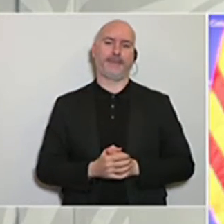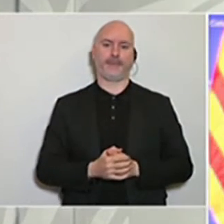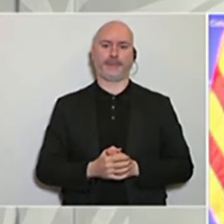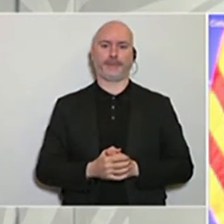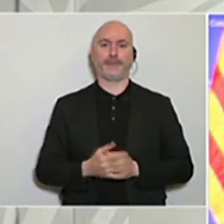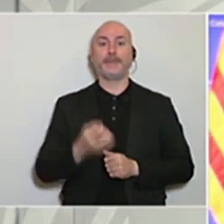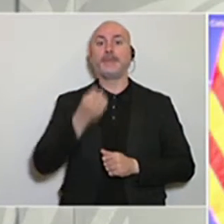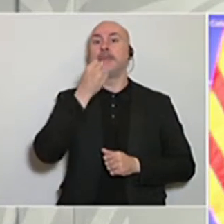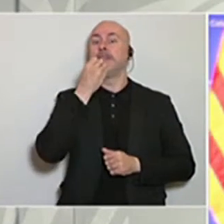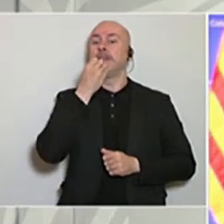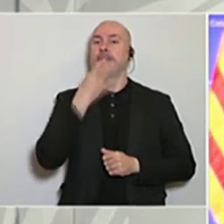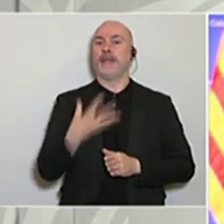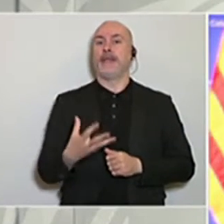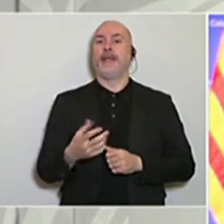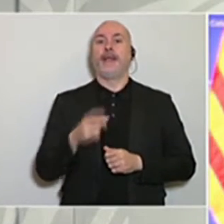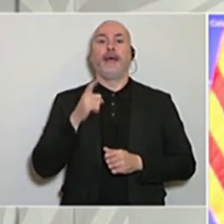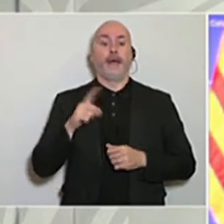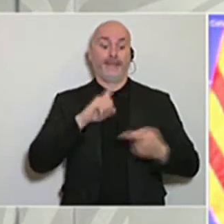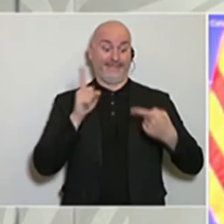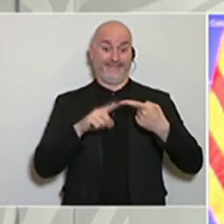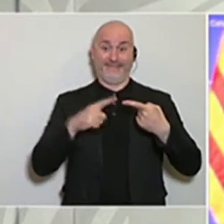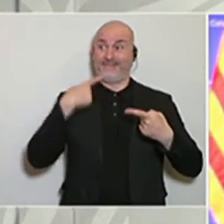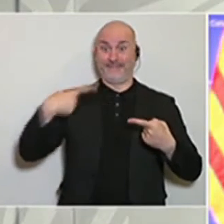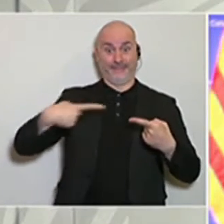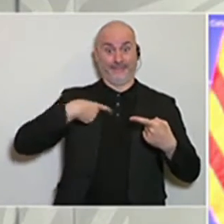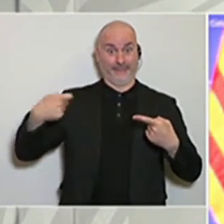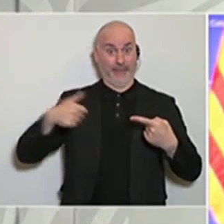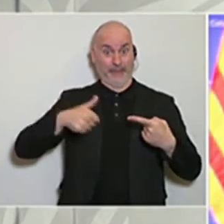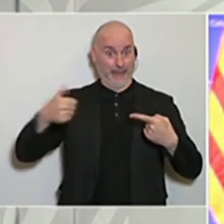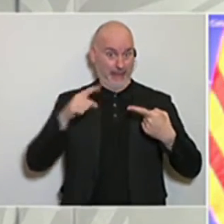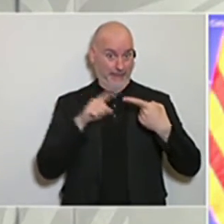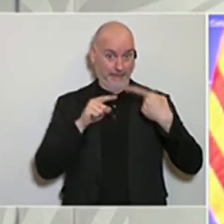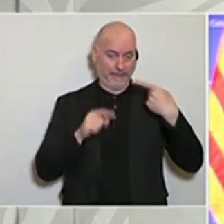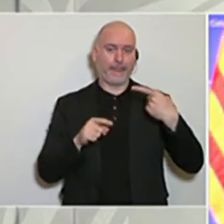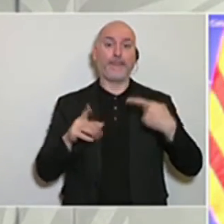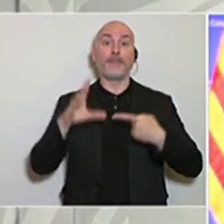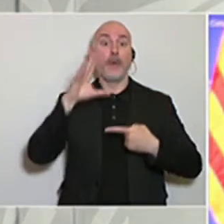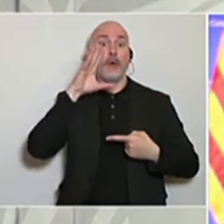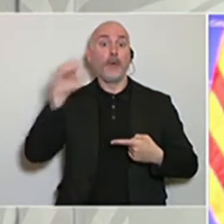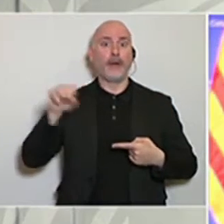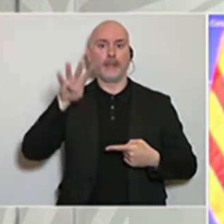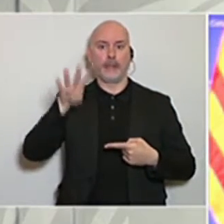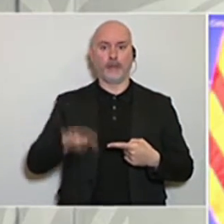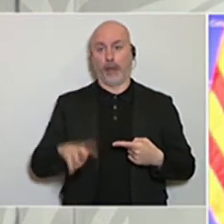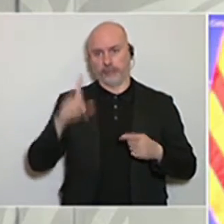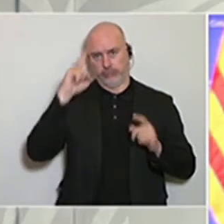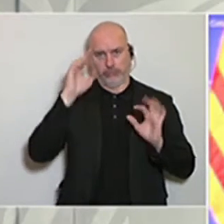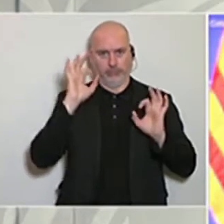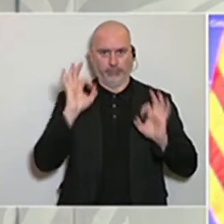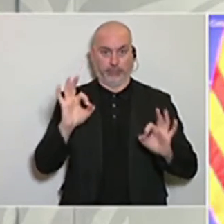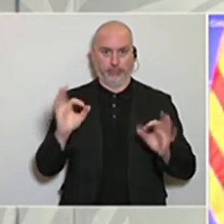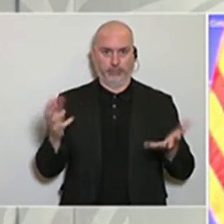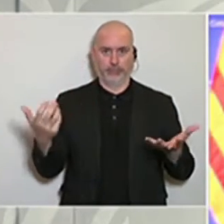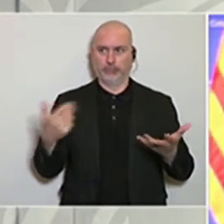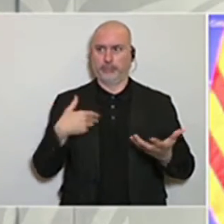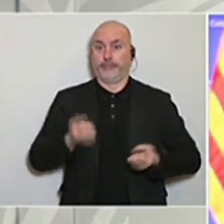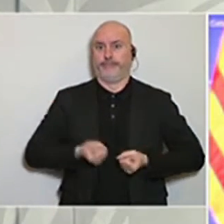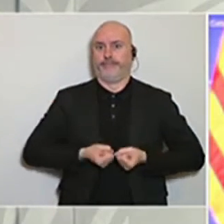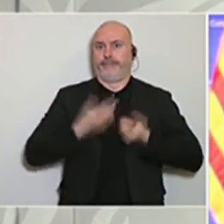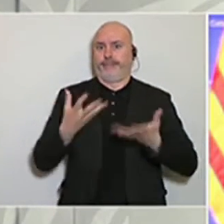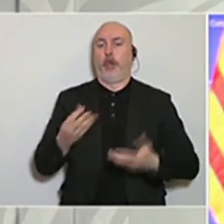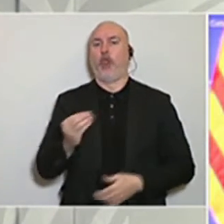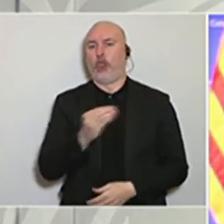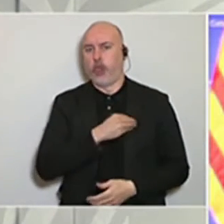Bé, pel que fa referència a la primera pregunta, doncs, òbviament, des del Govern de Catalunya ens sumarem a totes les manifestacions de